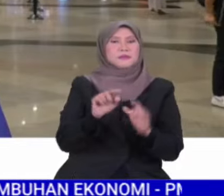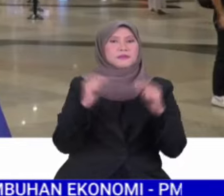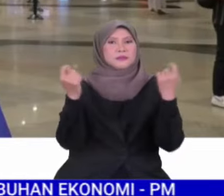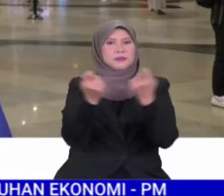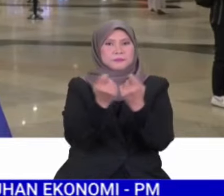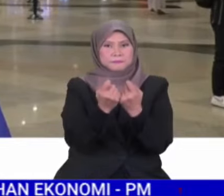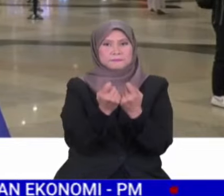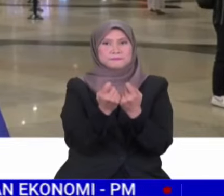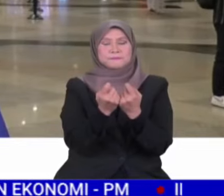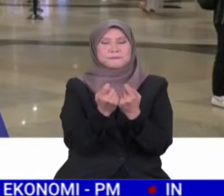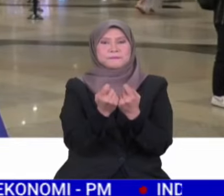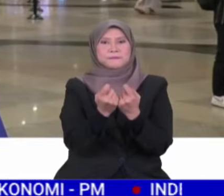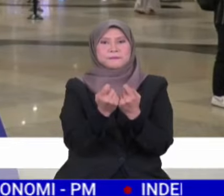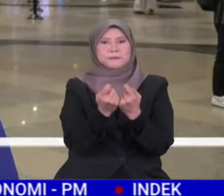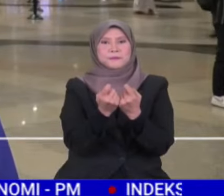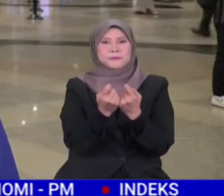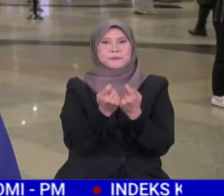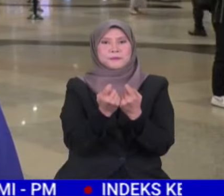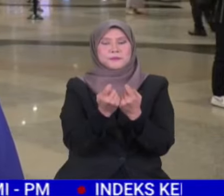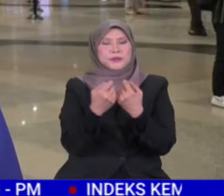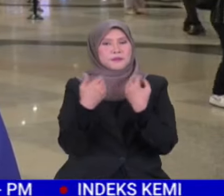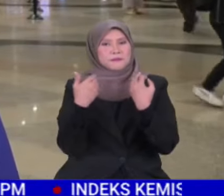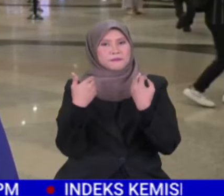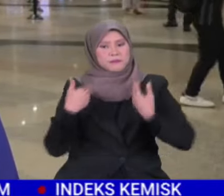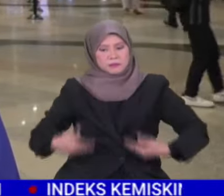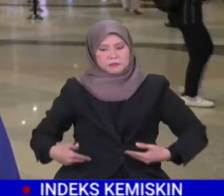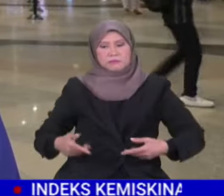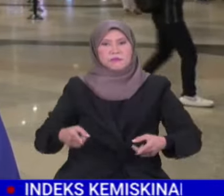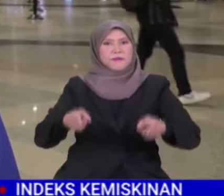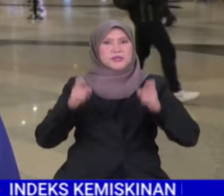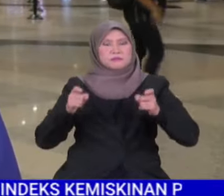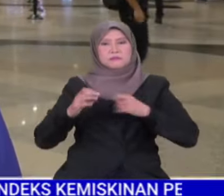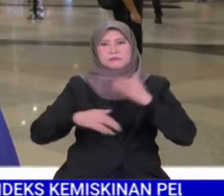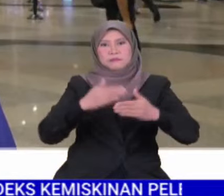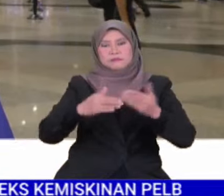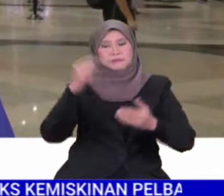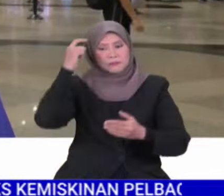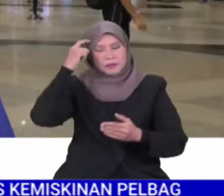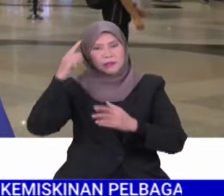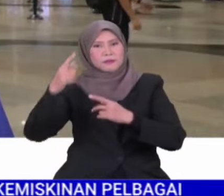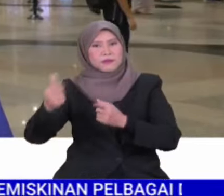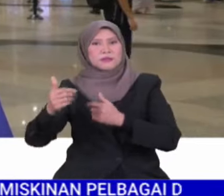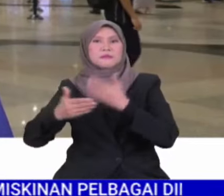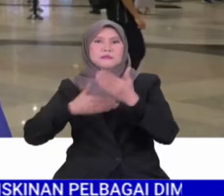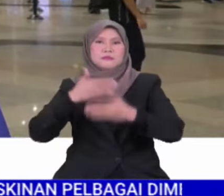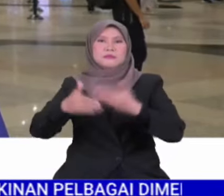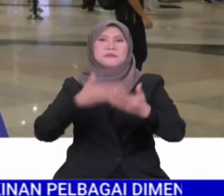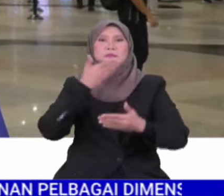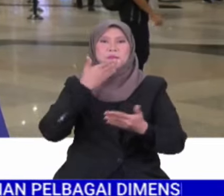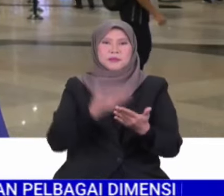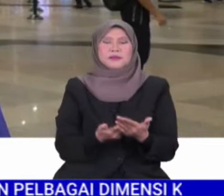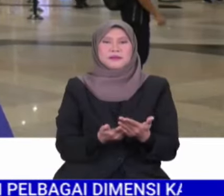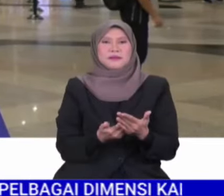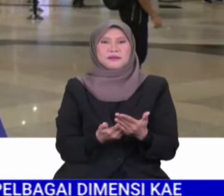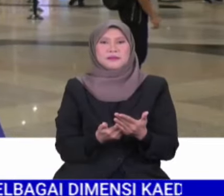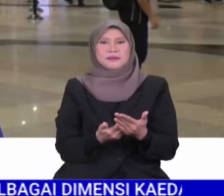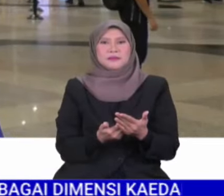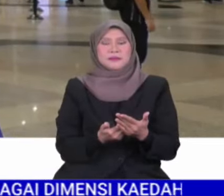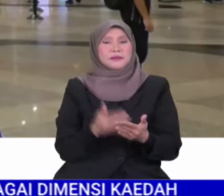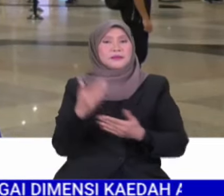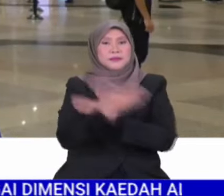pasukan yang dari segi fizikal sangat pantas, dari segi pemikiran speed of thought orang lebih baik. So saya rasa